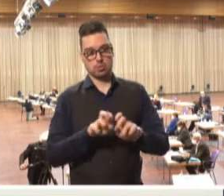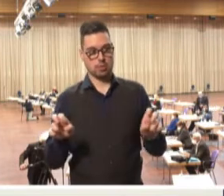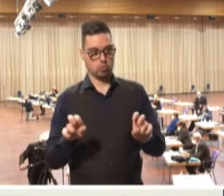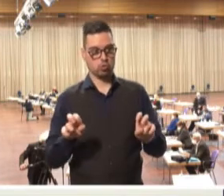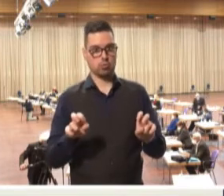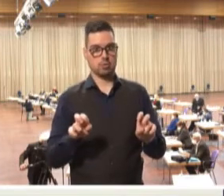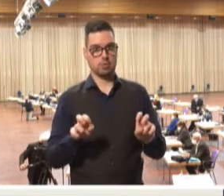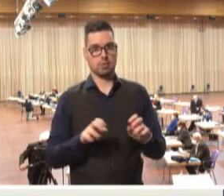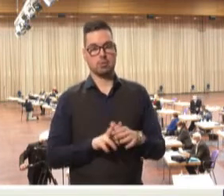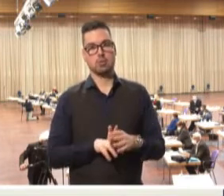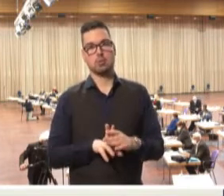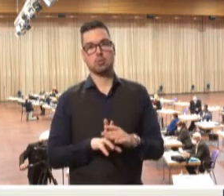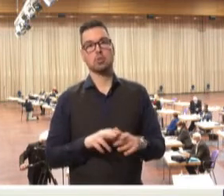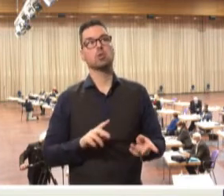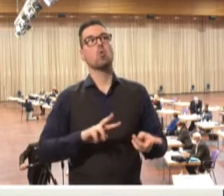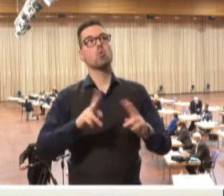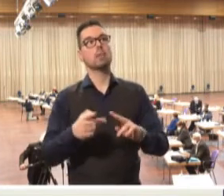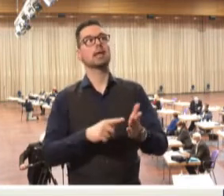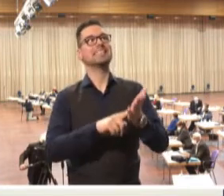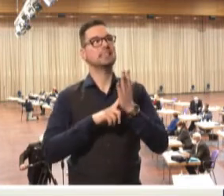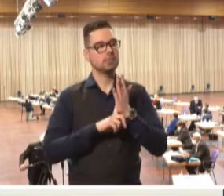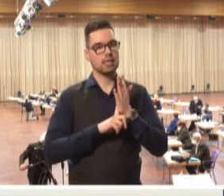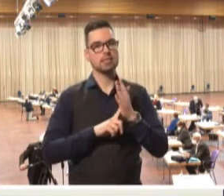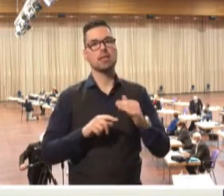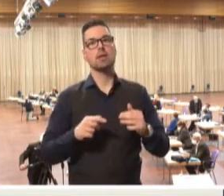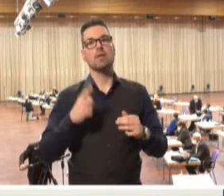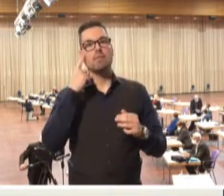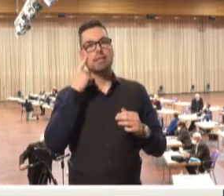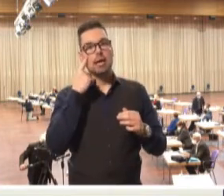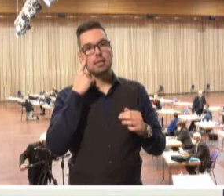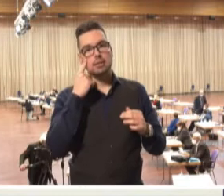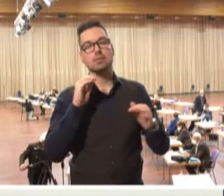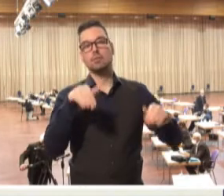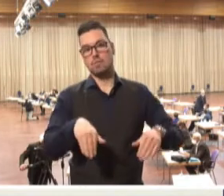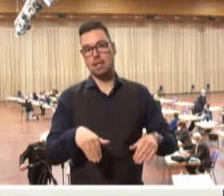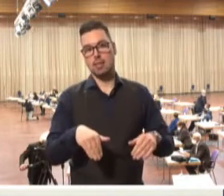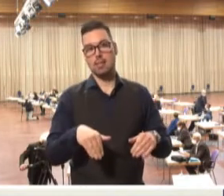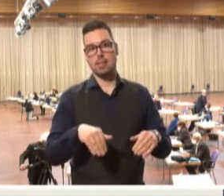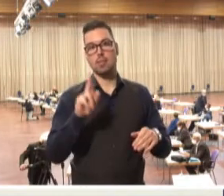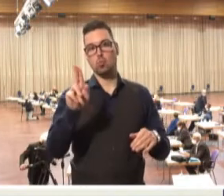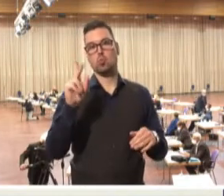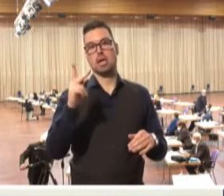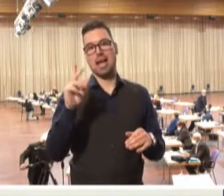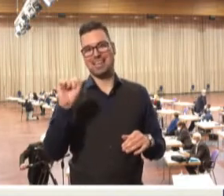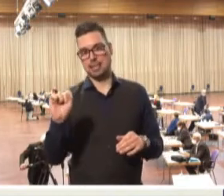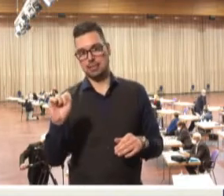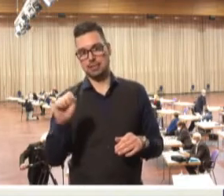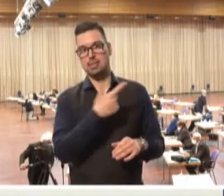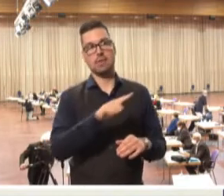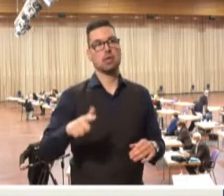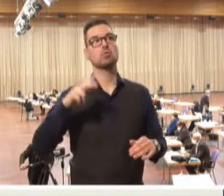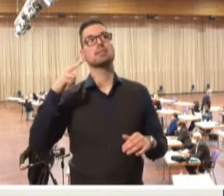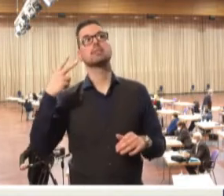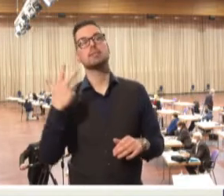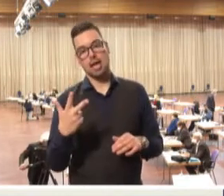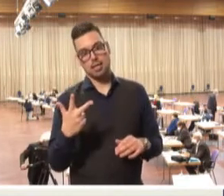die Bezeichnung Umgang mit Hinweisen auf Verdachtsfälle von Kindesmissbrauch am Universitätsklinikum des Saarlandes seit